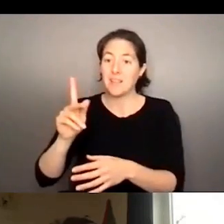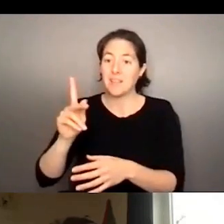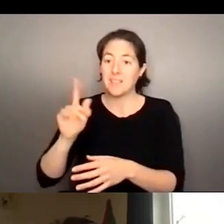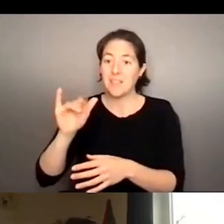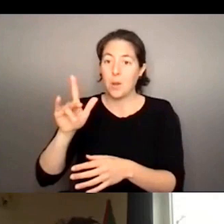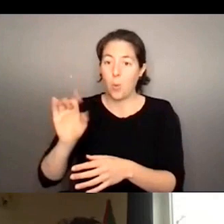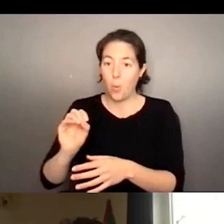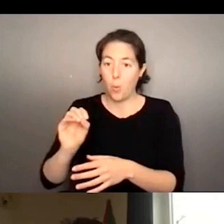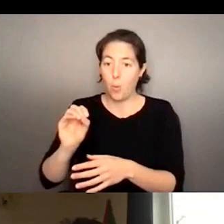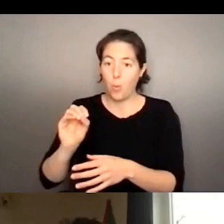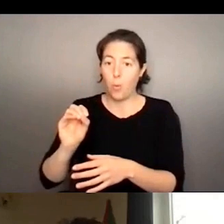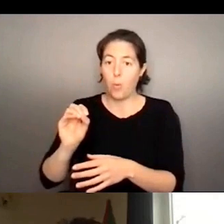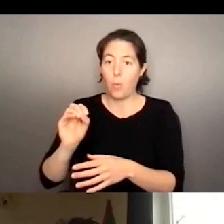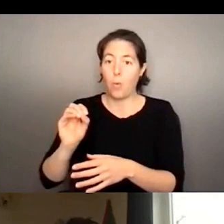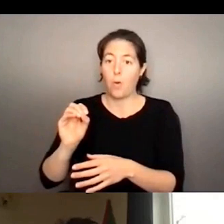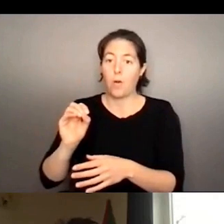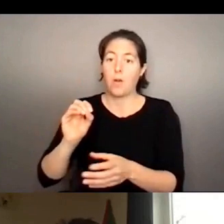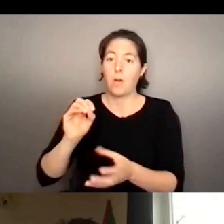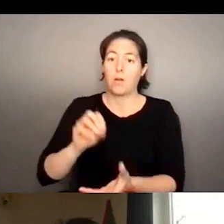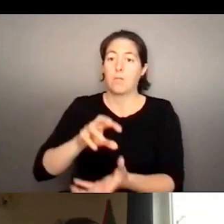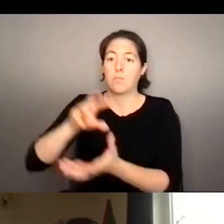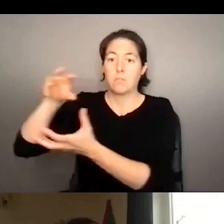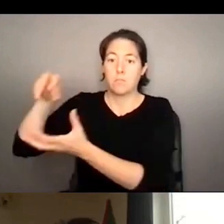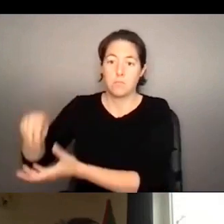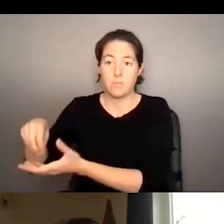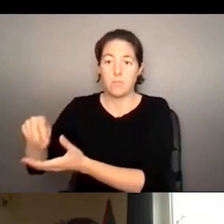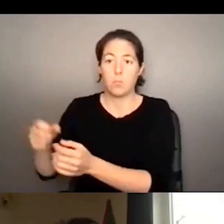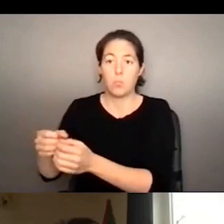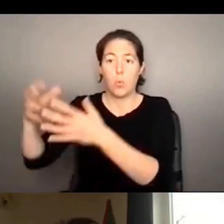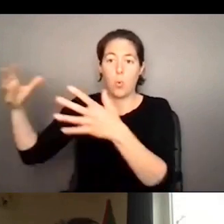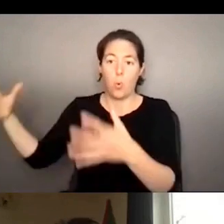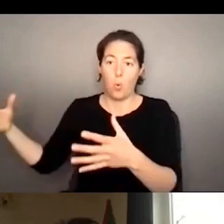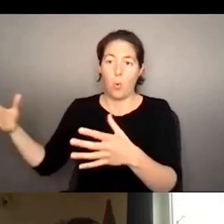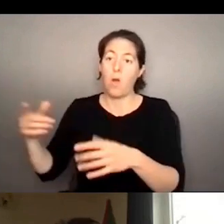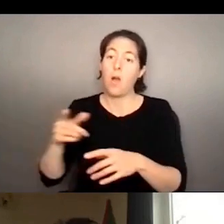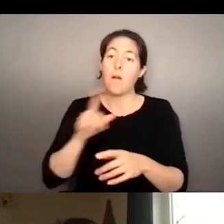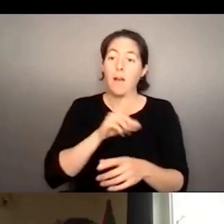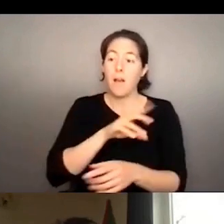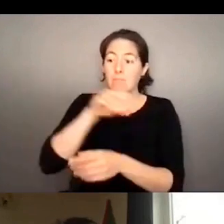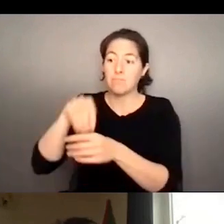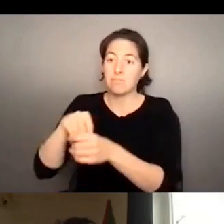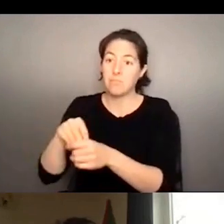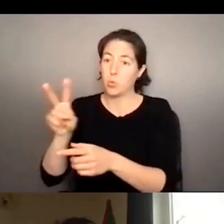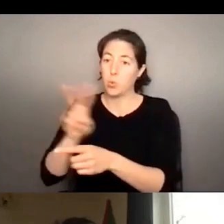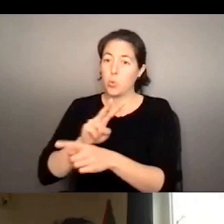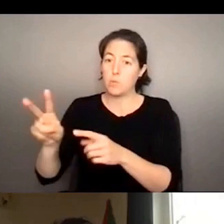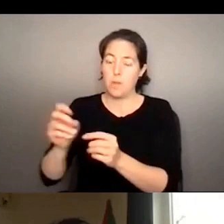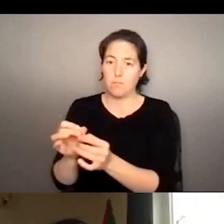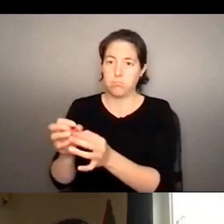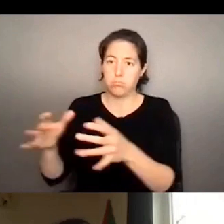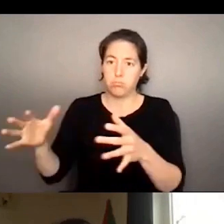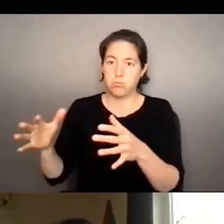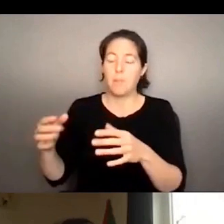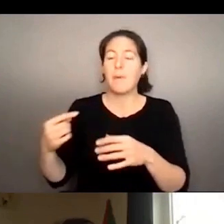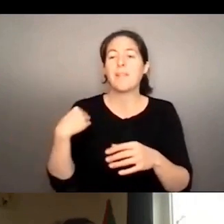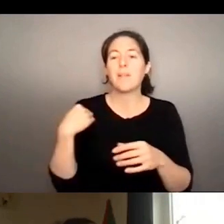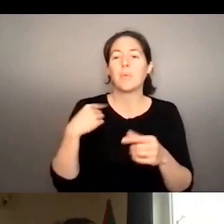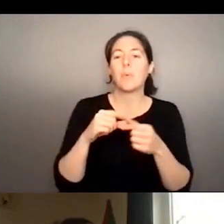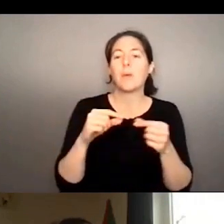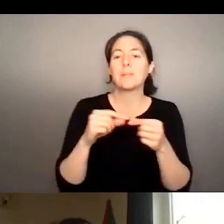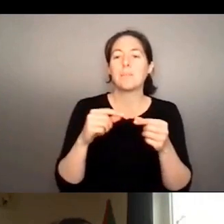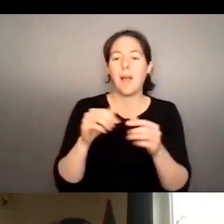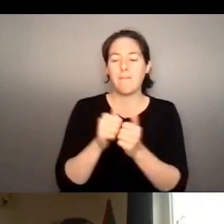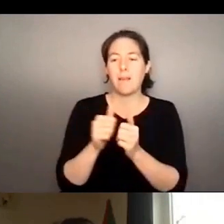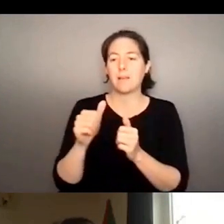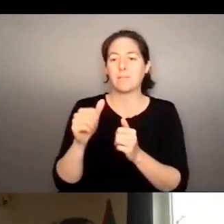substrat d'un coup, puis il serait capable de se déployer en environ 2 semaines. Mais dans le scénario que je vous donnais, je donne un exemple avec le marc de